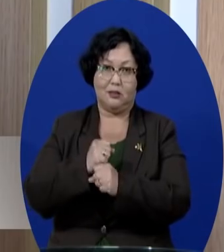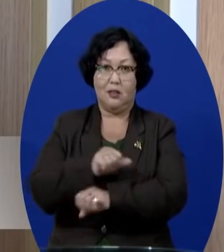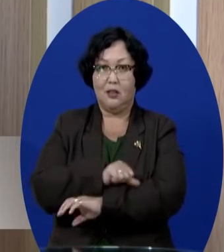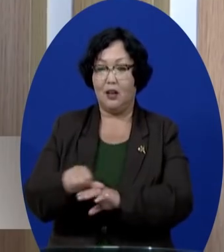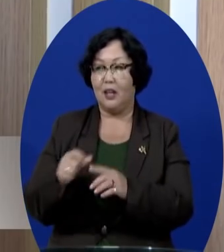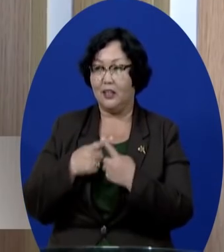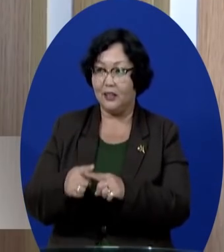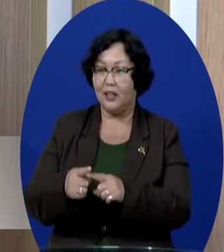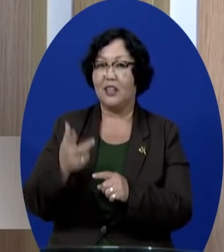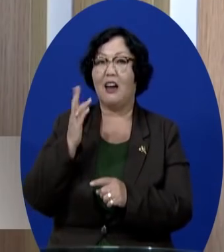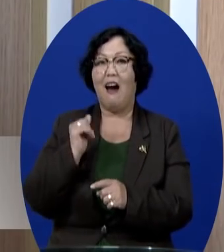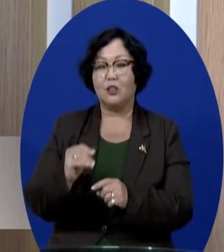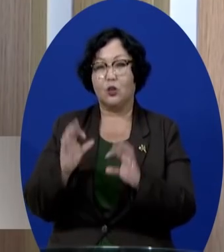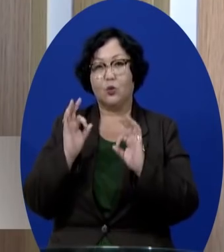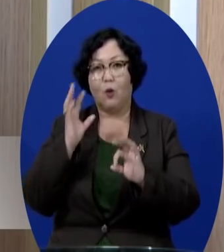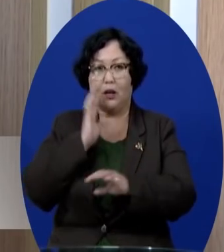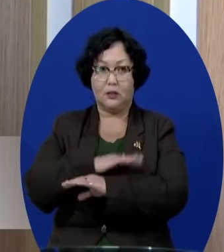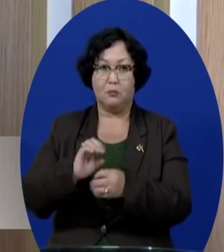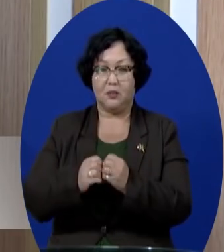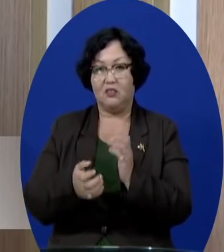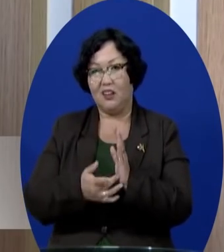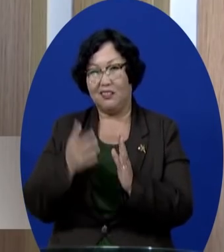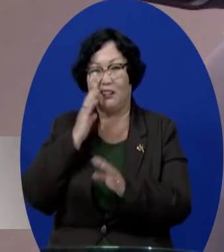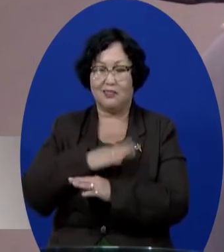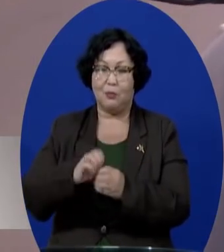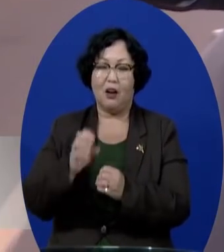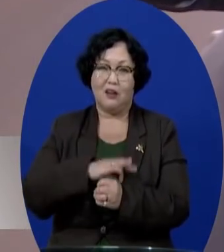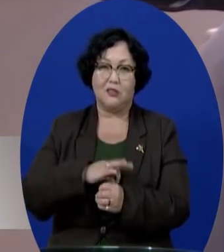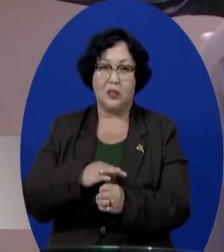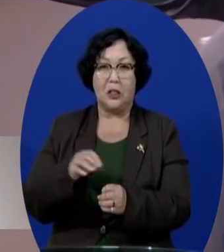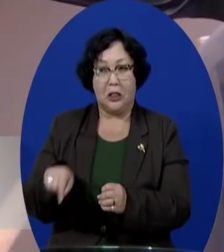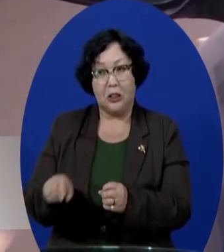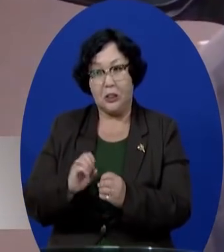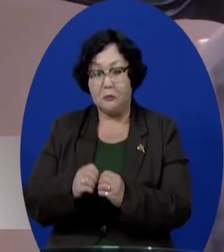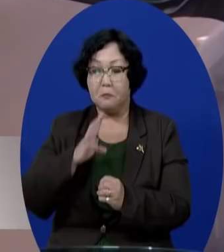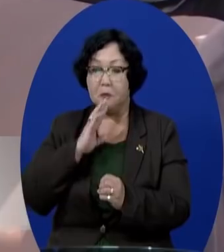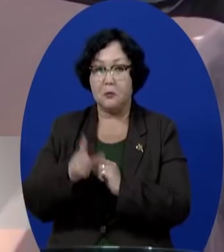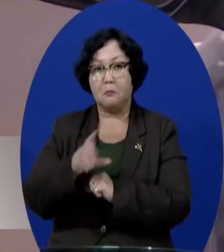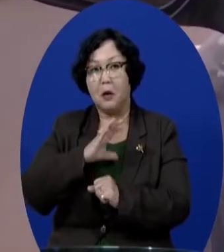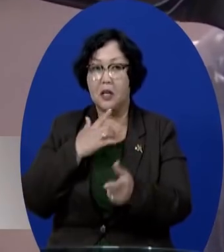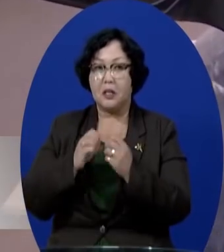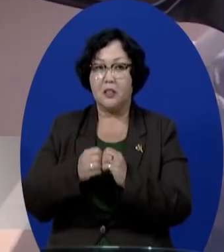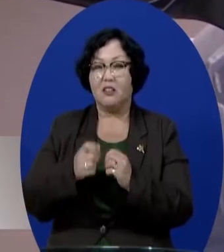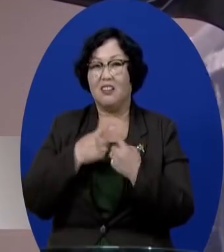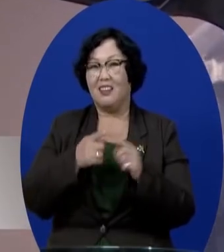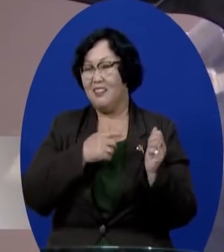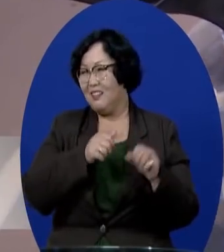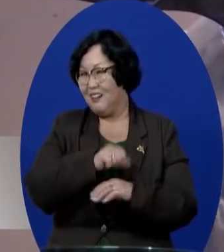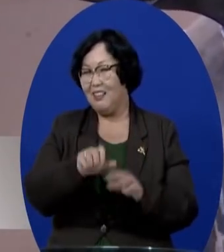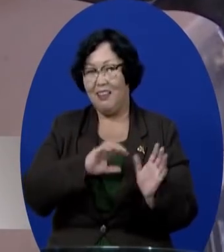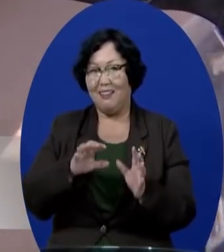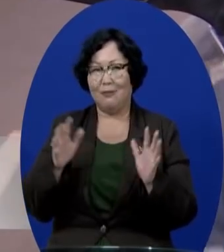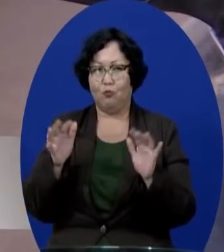бид судлаад мэрэгжлийн байгууллагатаас хамтарч ажиллахаар болж байна. Хил нэвтрэлт үлэмж хэмжээгээр буурч нүүрсний